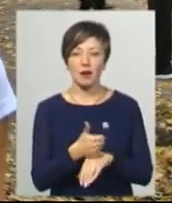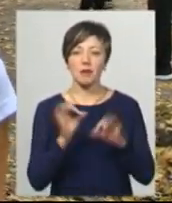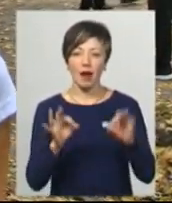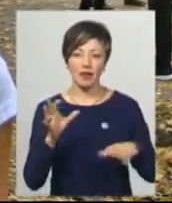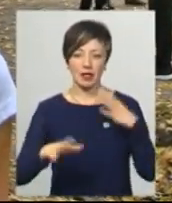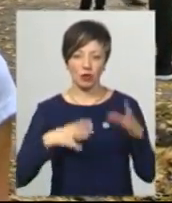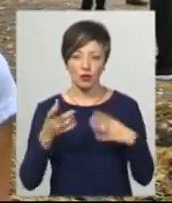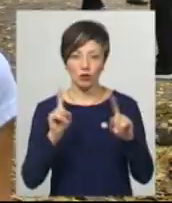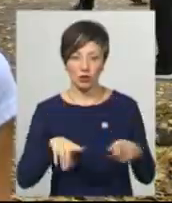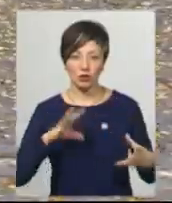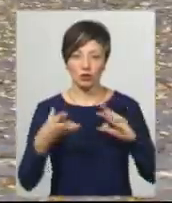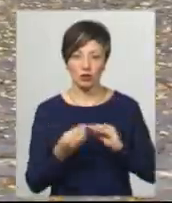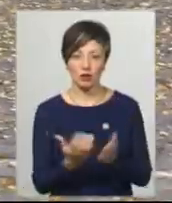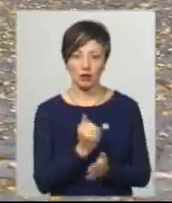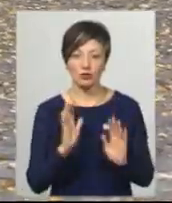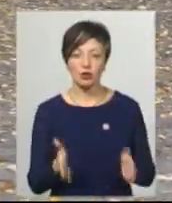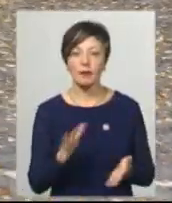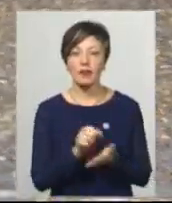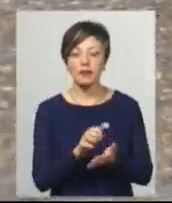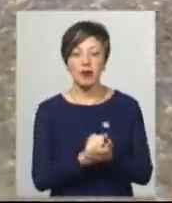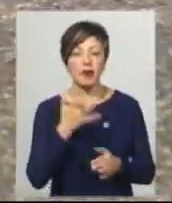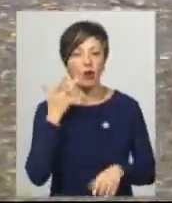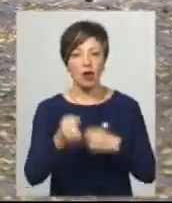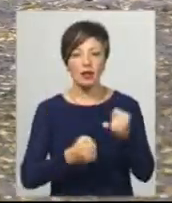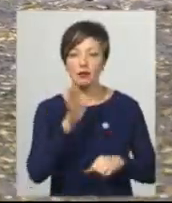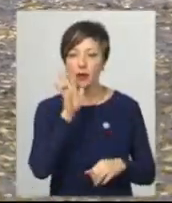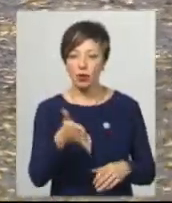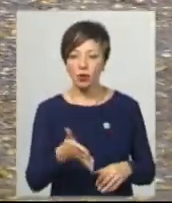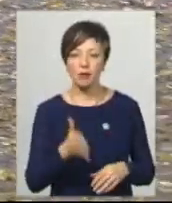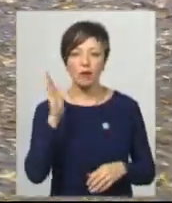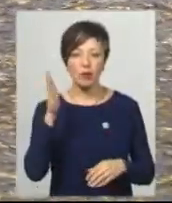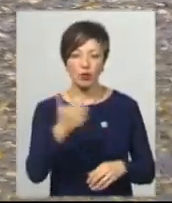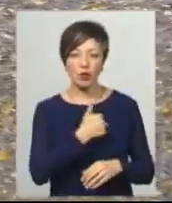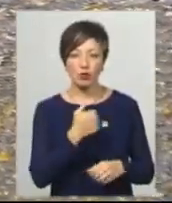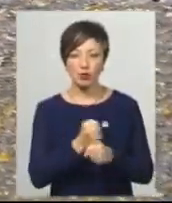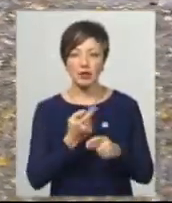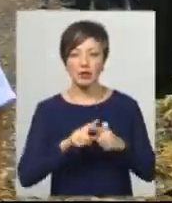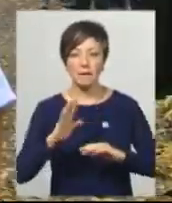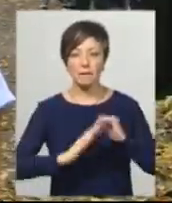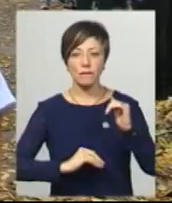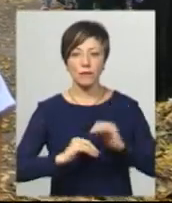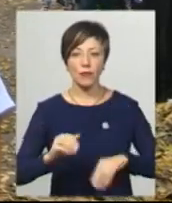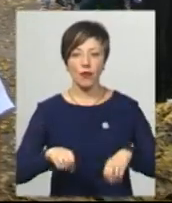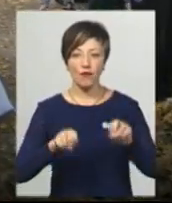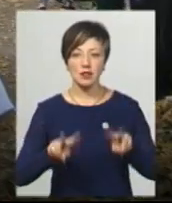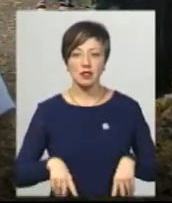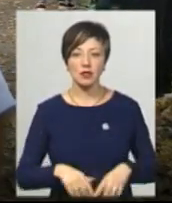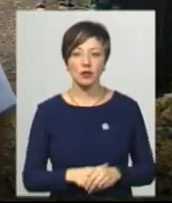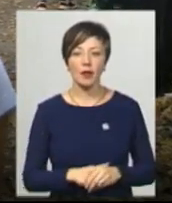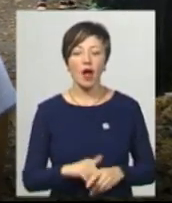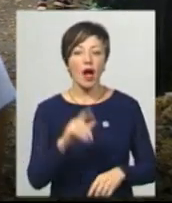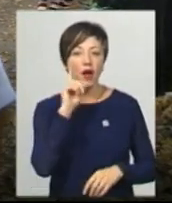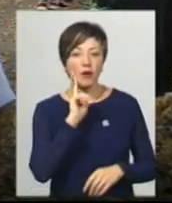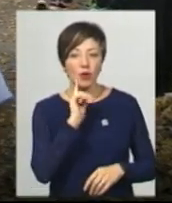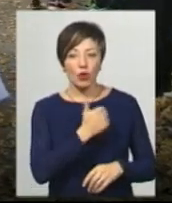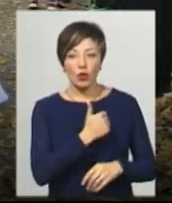тренуватися, от тоді буде великий успіх. Дівчина займається легкою атлетикою вже 5 років. В майбутньому хоче робити це професійно. Поки що хочеться, ну